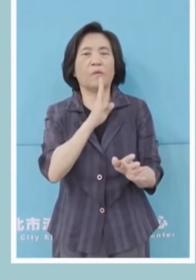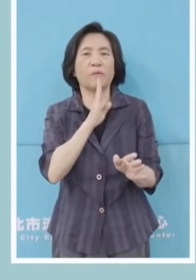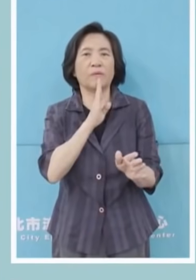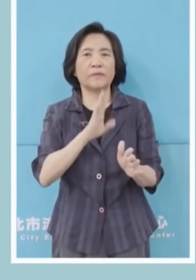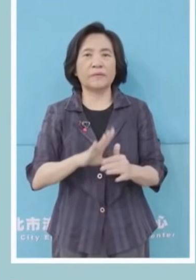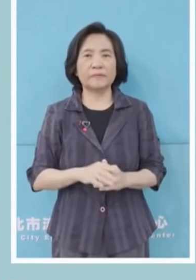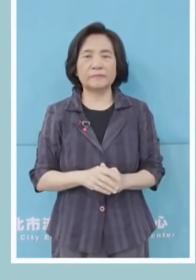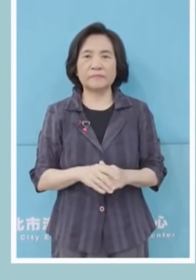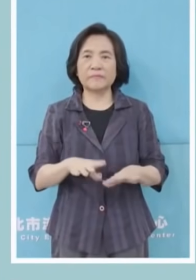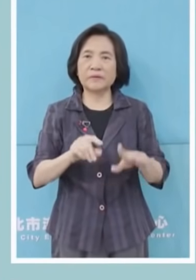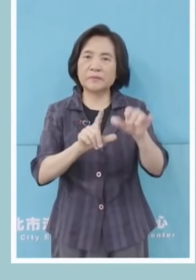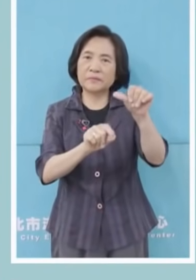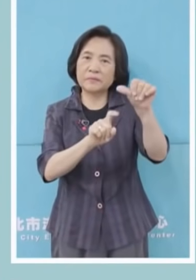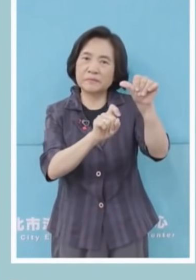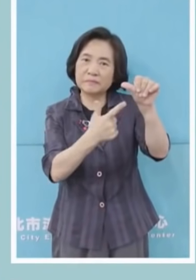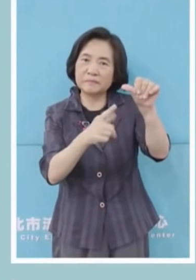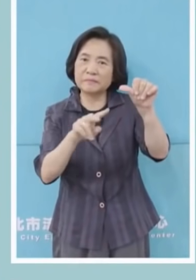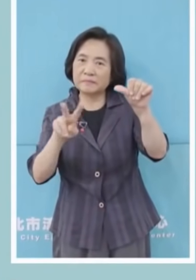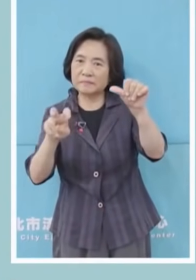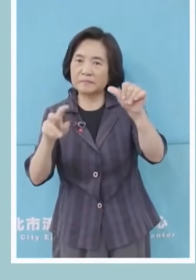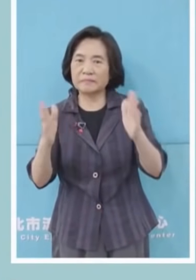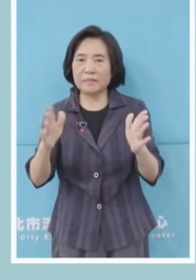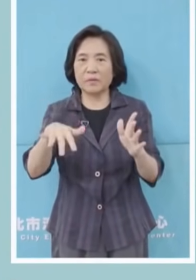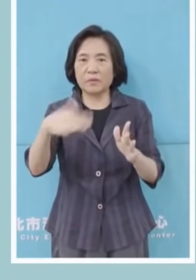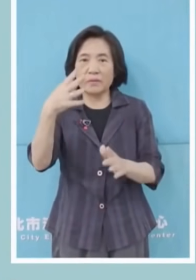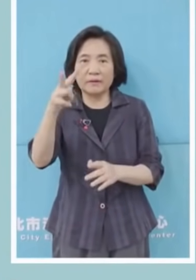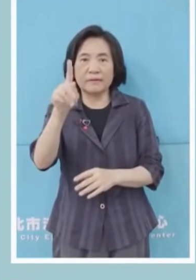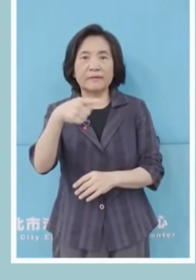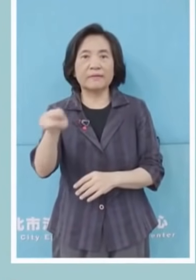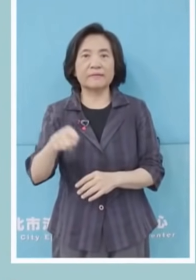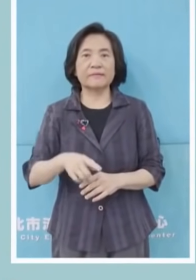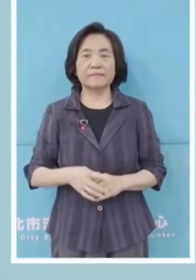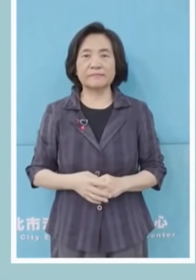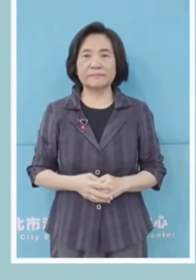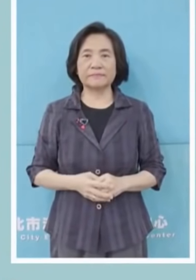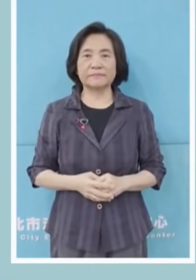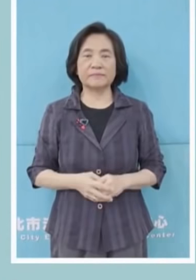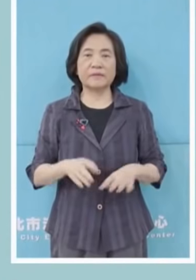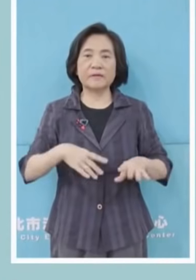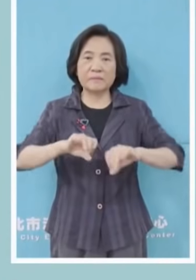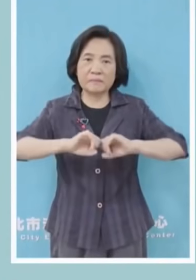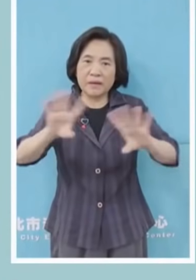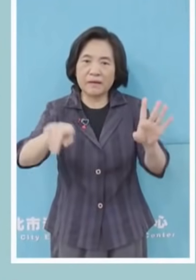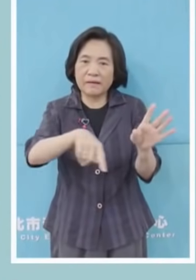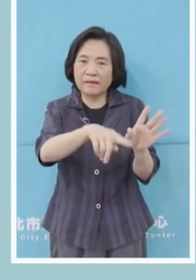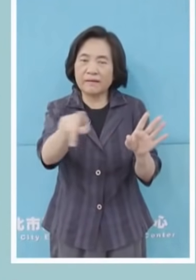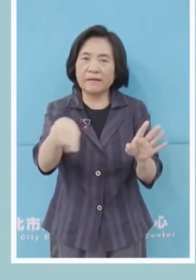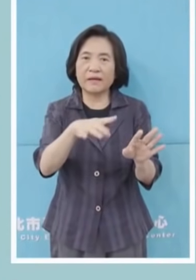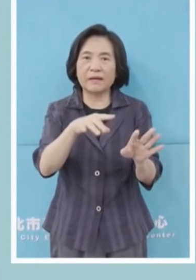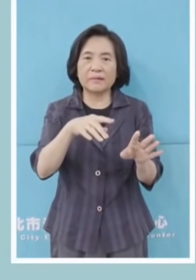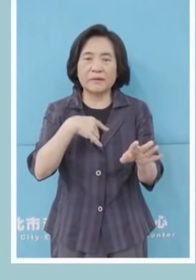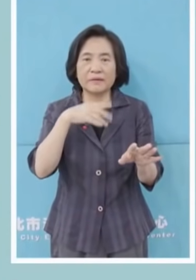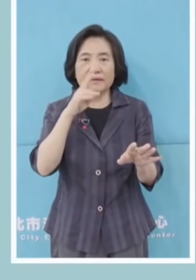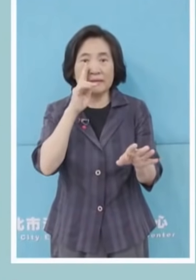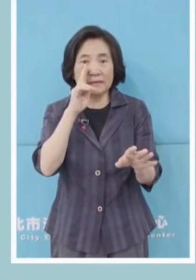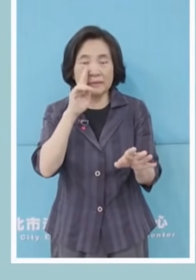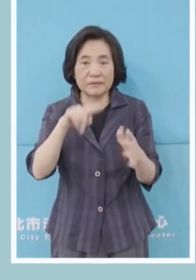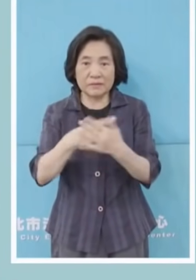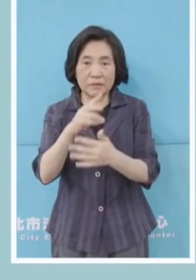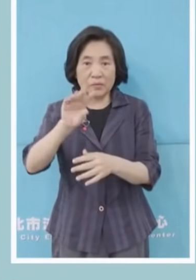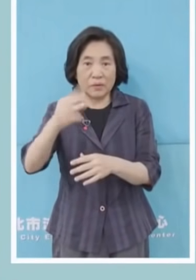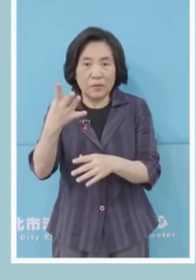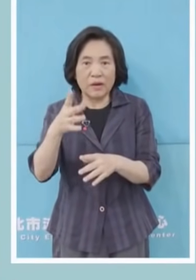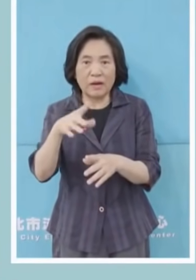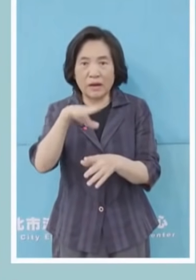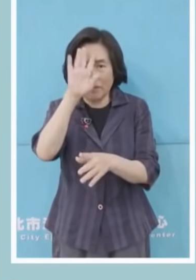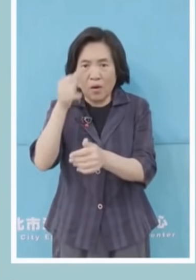在5月16号到5月22号有503哦，但是也要告诉市民朋友，你知道吗？不要以为只有万华是